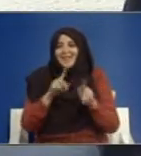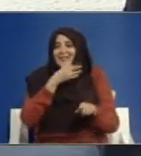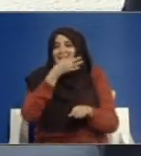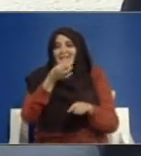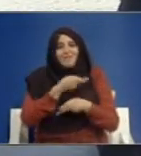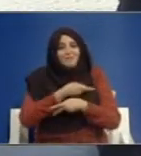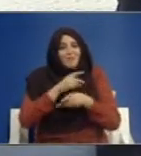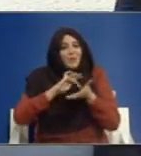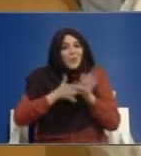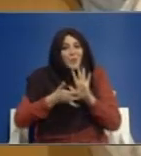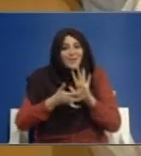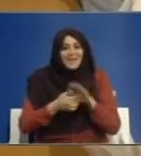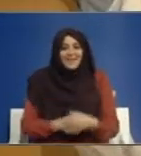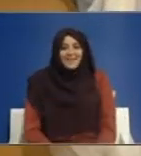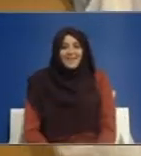بالقبيلية.